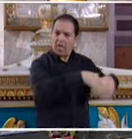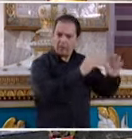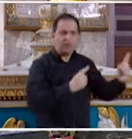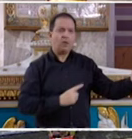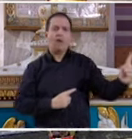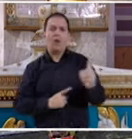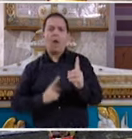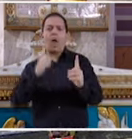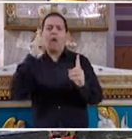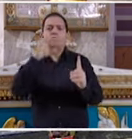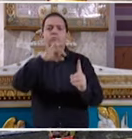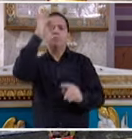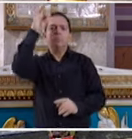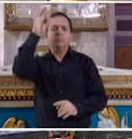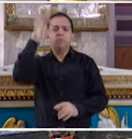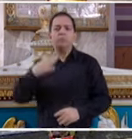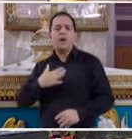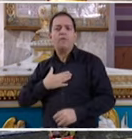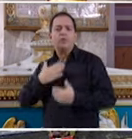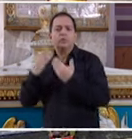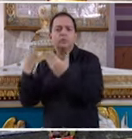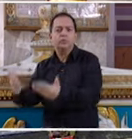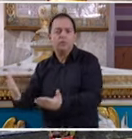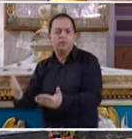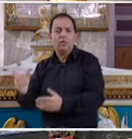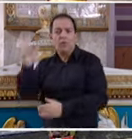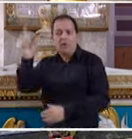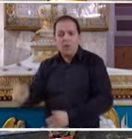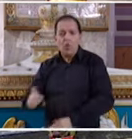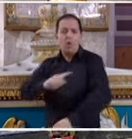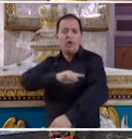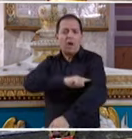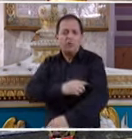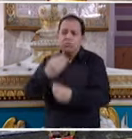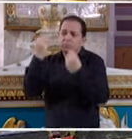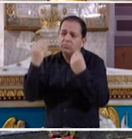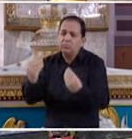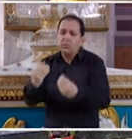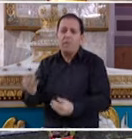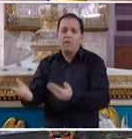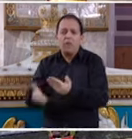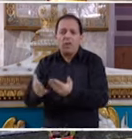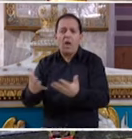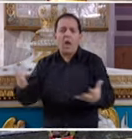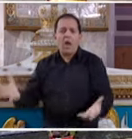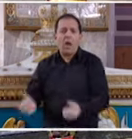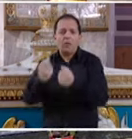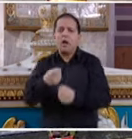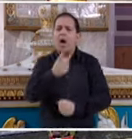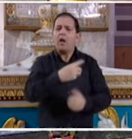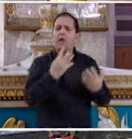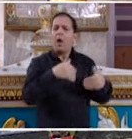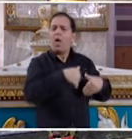με ευγνώμονα διάθεση ευχαριστώ στον ιατρό, στον ευεργέτη, στον Κύριο. Οι άλλοι